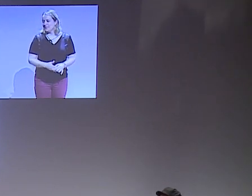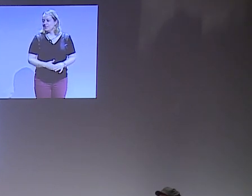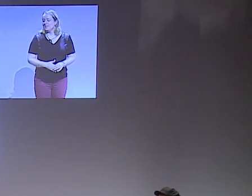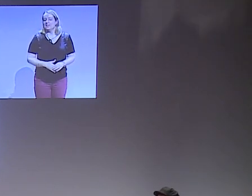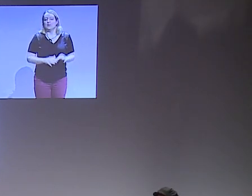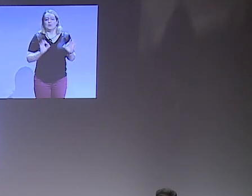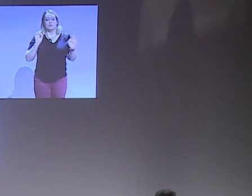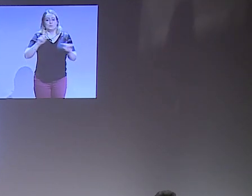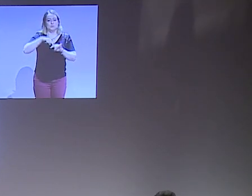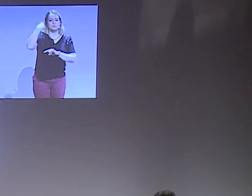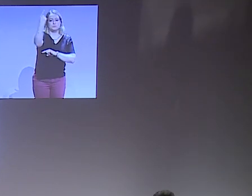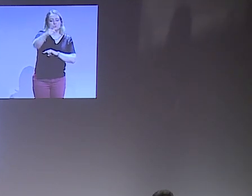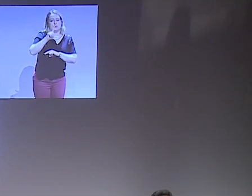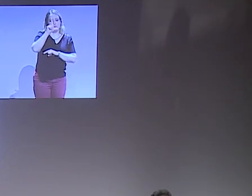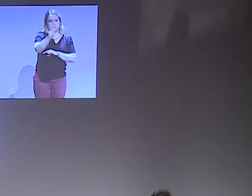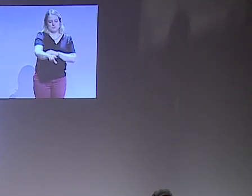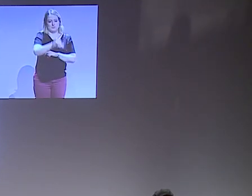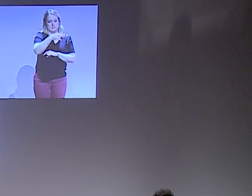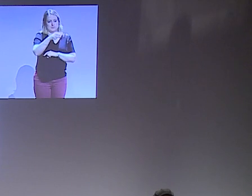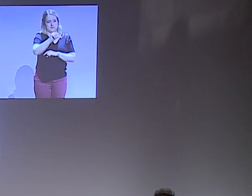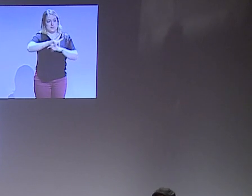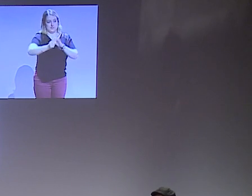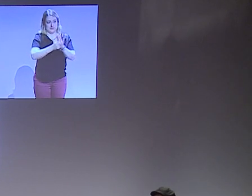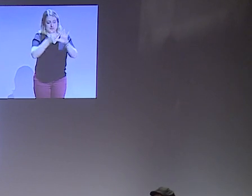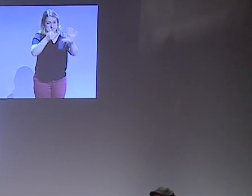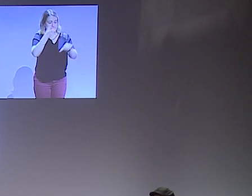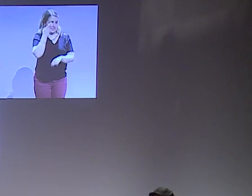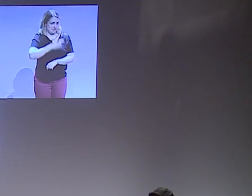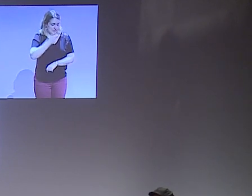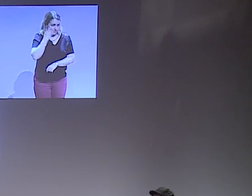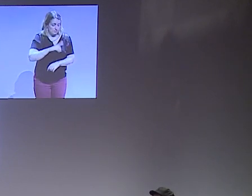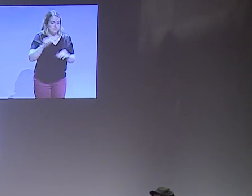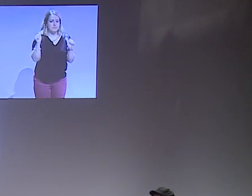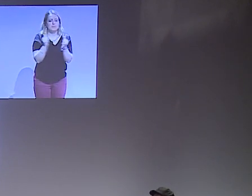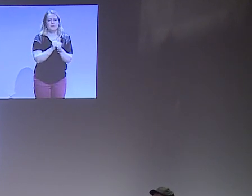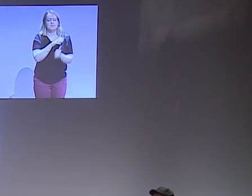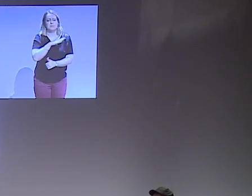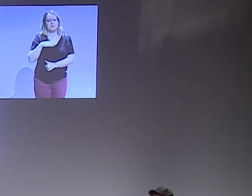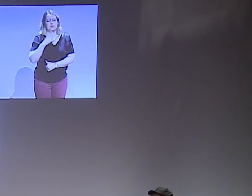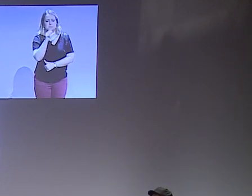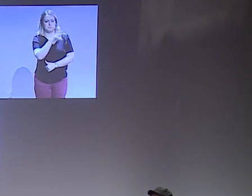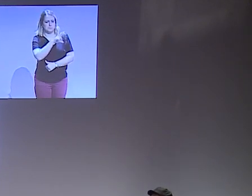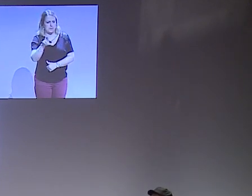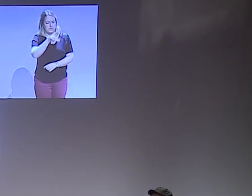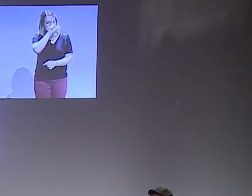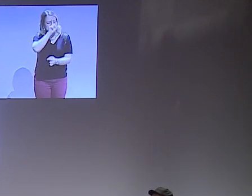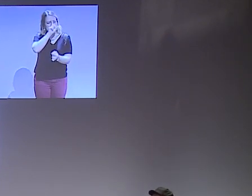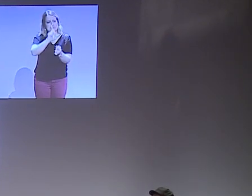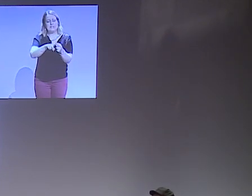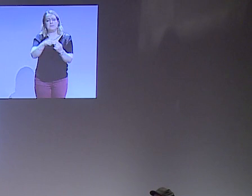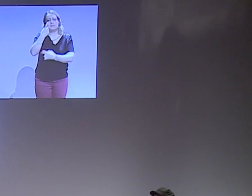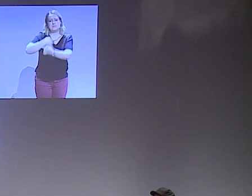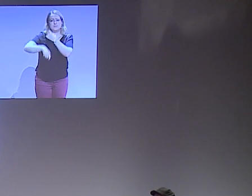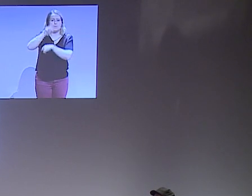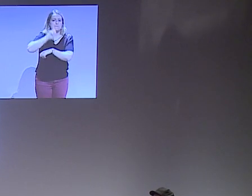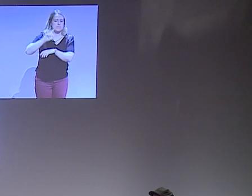Alors, le prochain lundi, Lina, c'est le 6 décembre et ce sera avec Christine Barr et ce sera surtout sur l'histoire